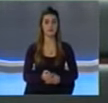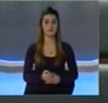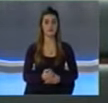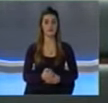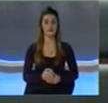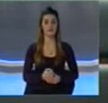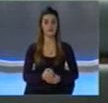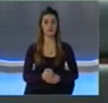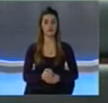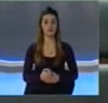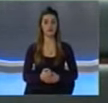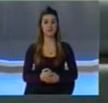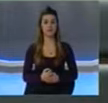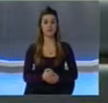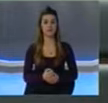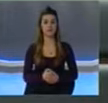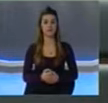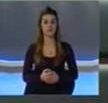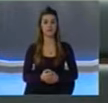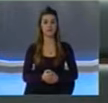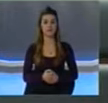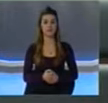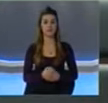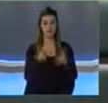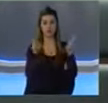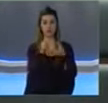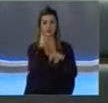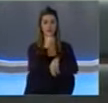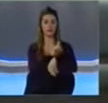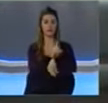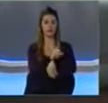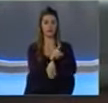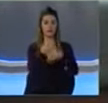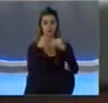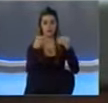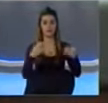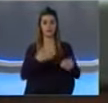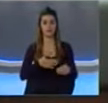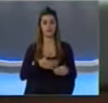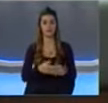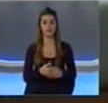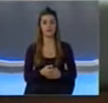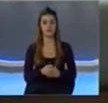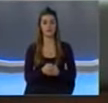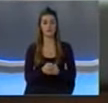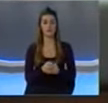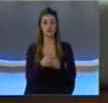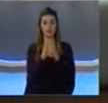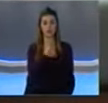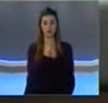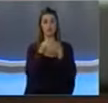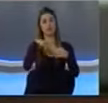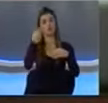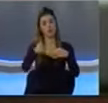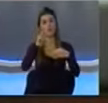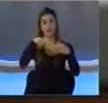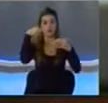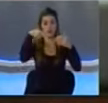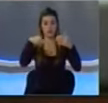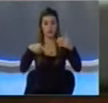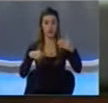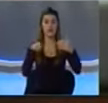Është amandament. Është shkurt, vetëm një minutë do t'ju marrë zotëri Beqiri. Zotëri Gojtim, se do të vim të amandament të rënë. Lezo,